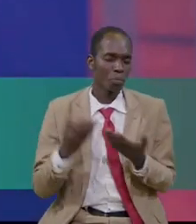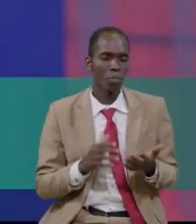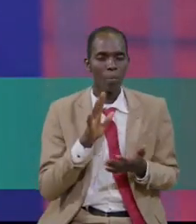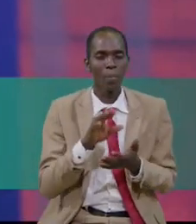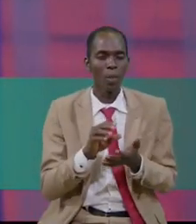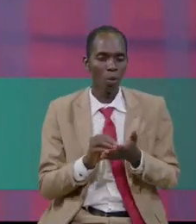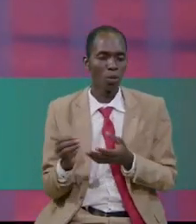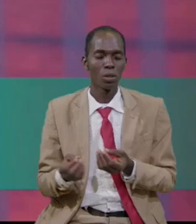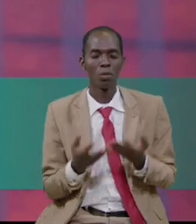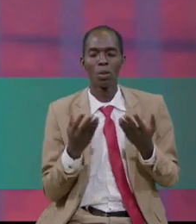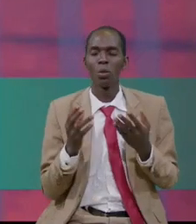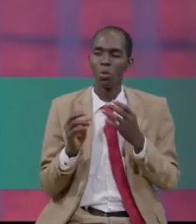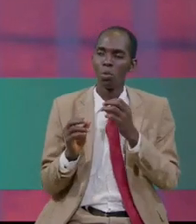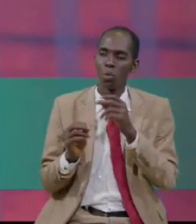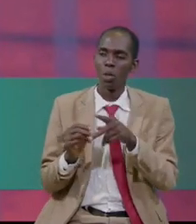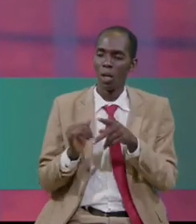Oh, je vois